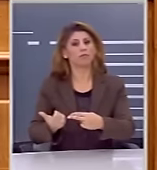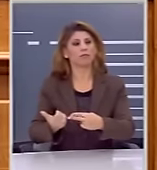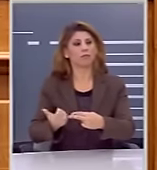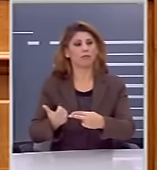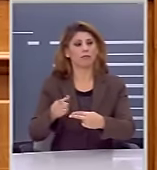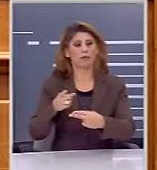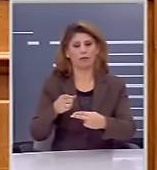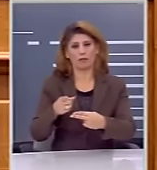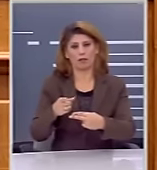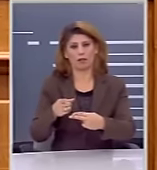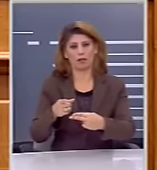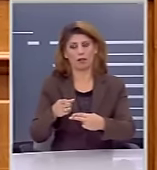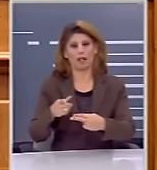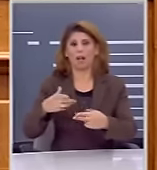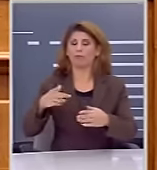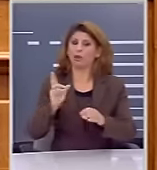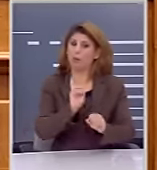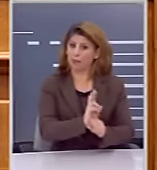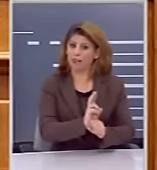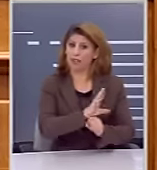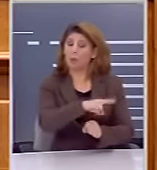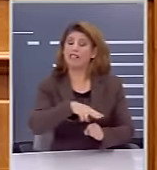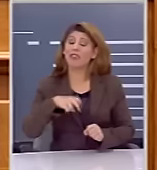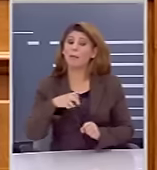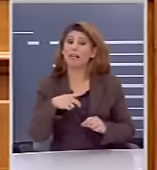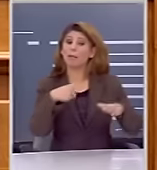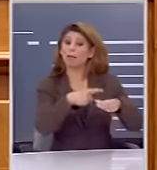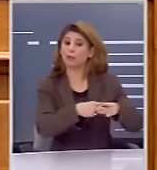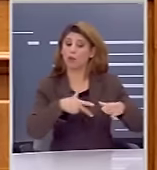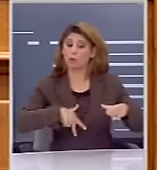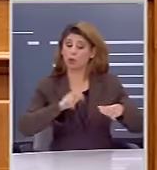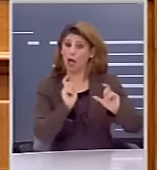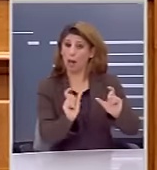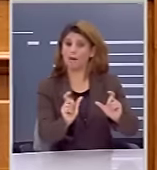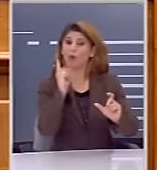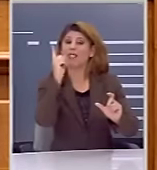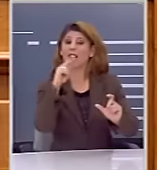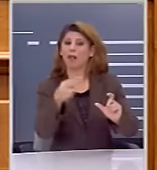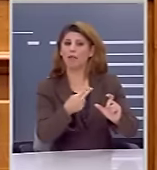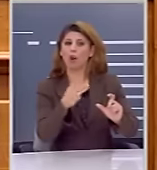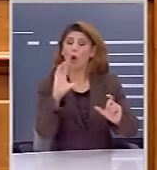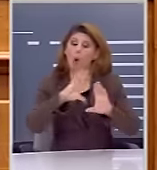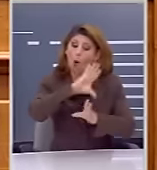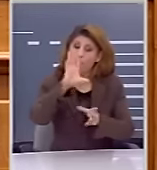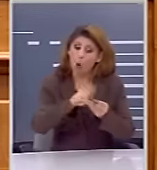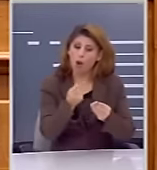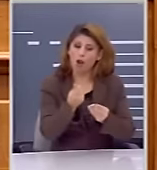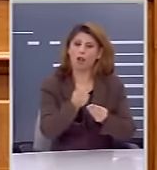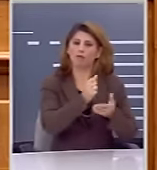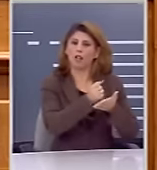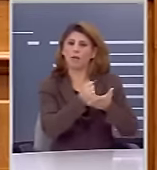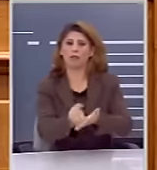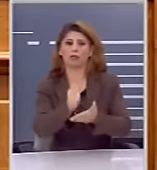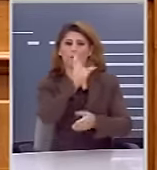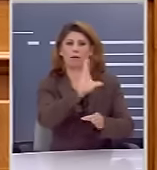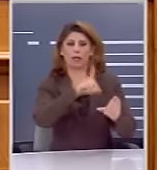χρηματοδότηση από το αποθεματικό του Υπουργείου Οικονομικών, δεν πήραμε ούτε ένα ευρώ. Όλα τα χρήματα βγήκανε από επιδοτήσεις Ευρωπαϊκής Ένωσης. Και η